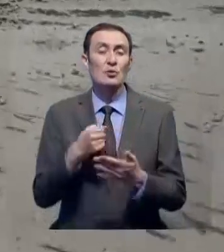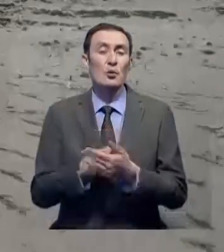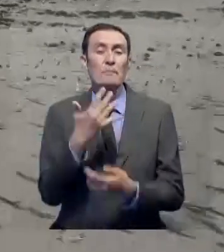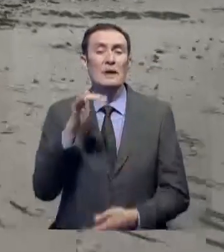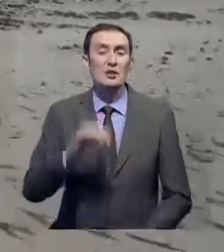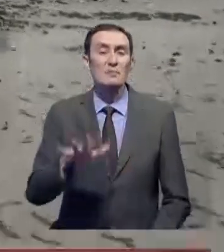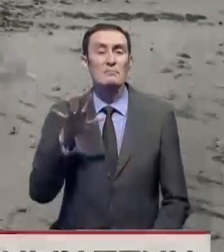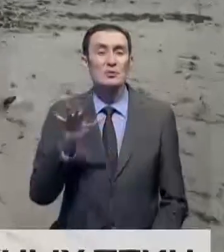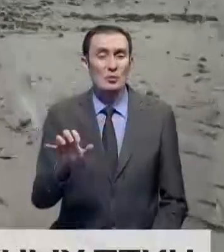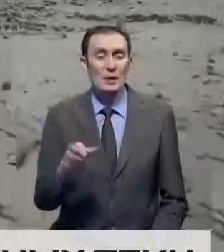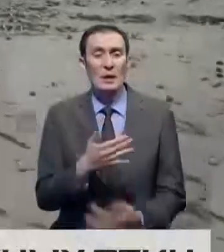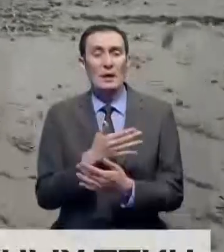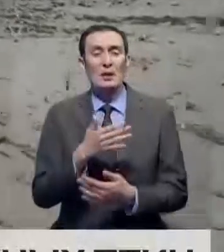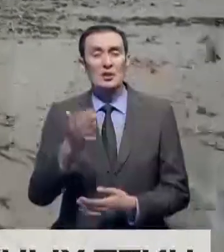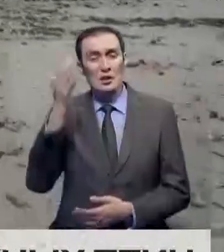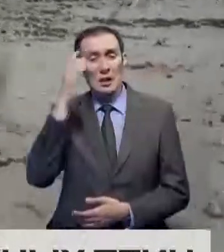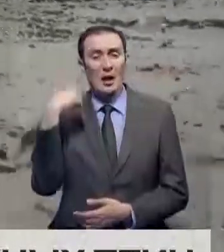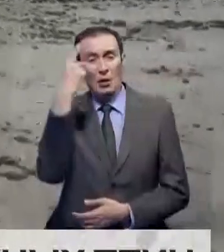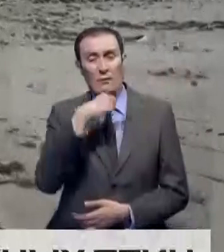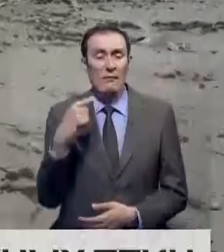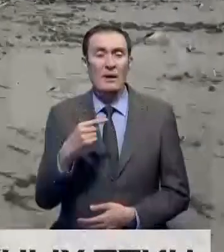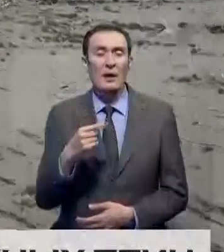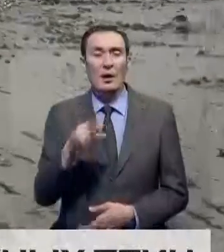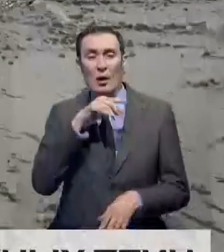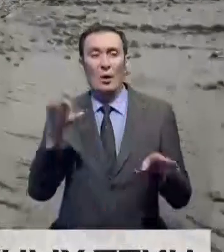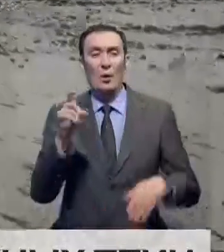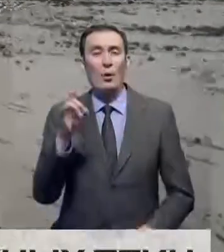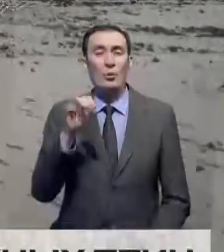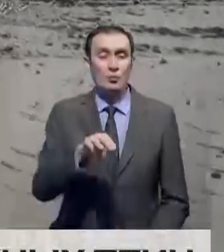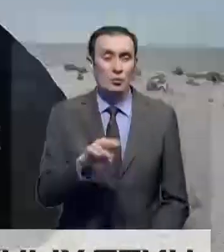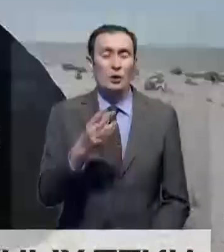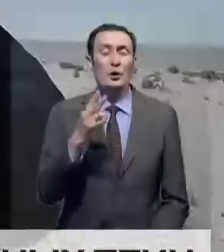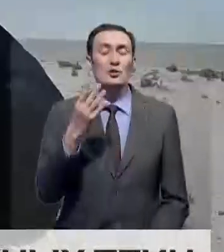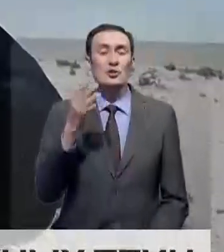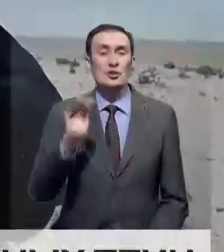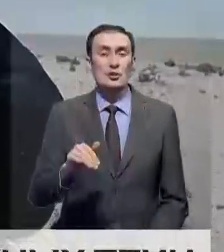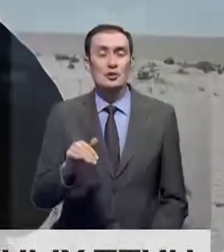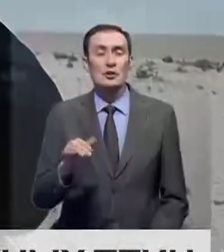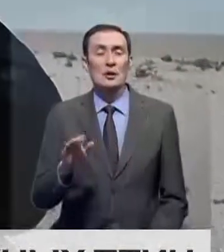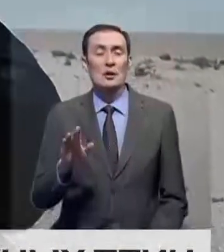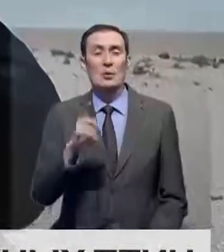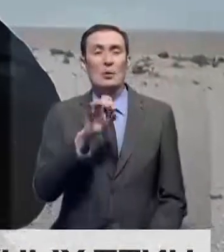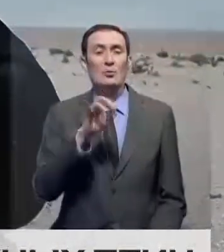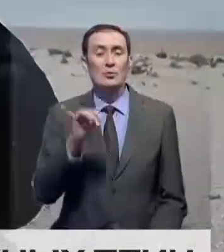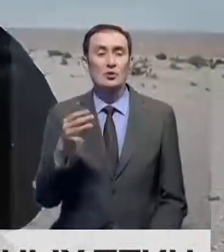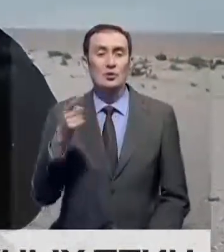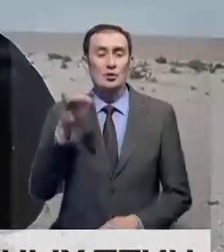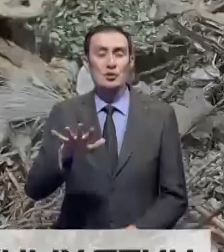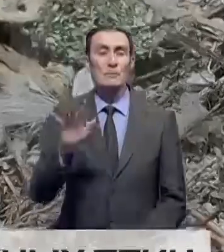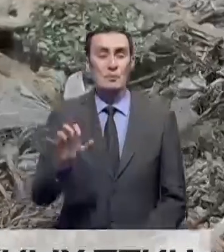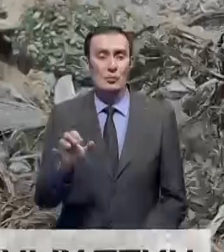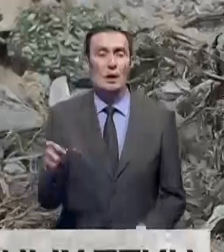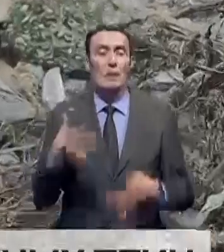до 5500 пар черноголового хохотуна, 4000 пар хохотуни, 1500